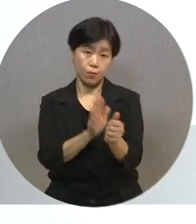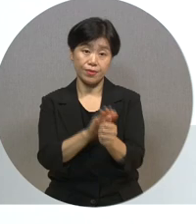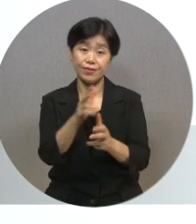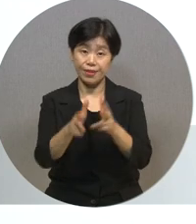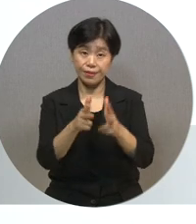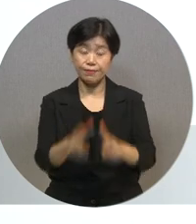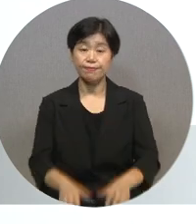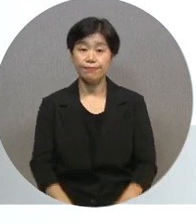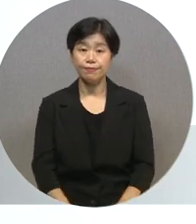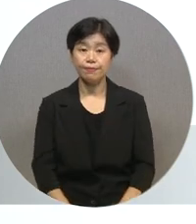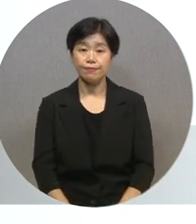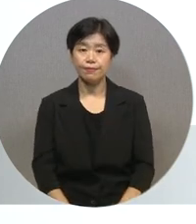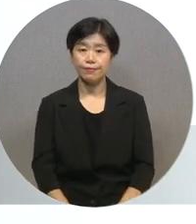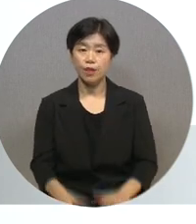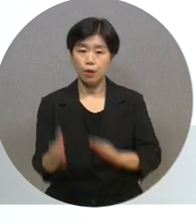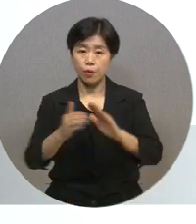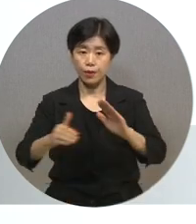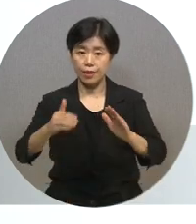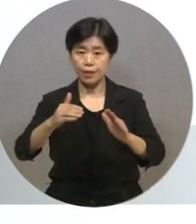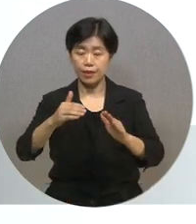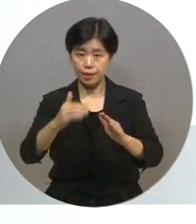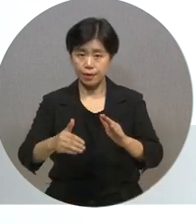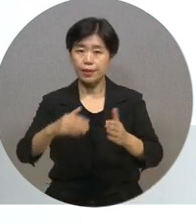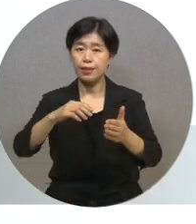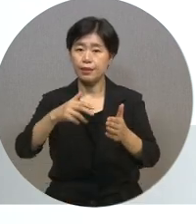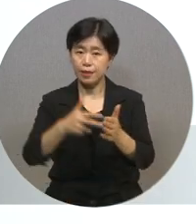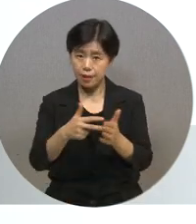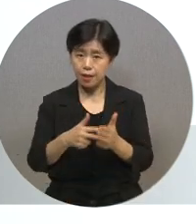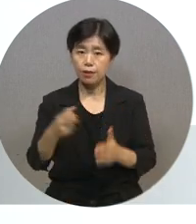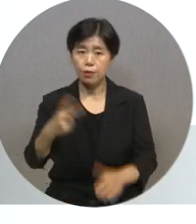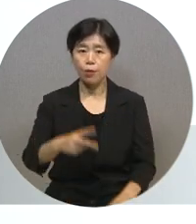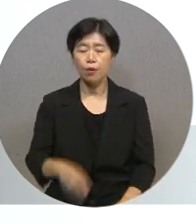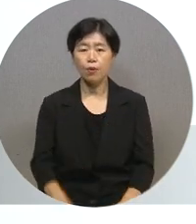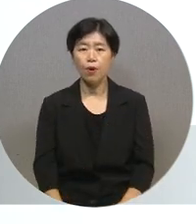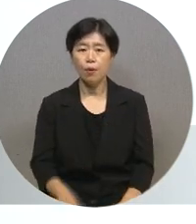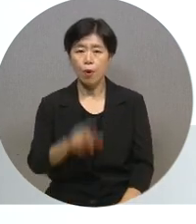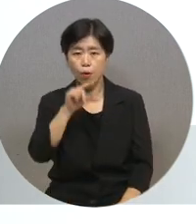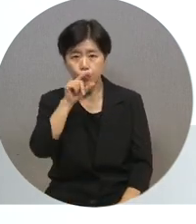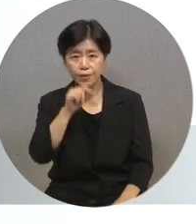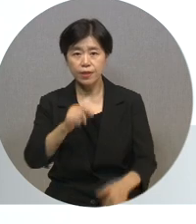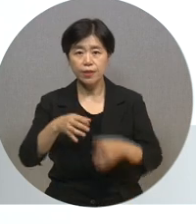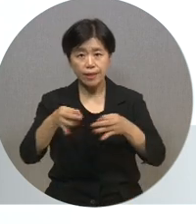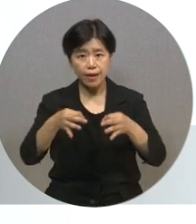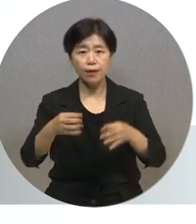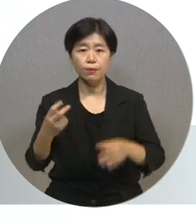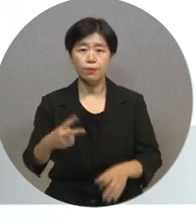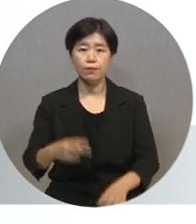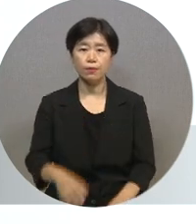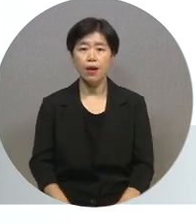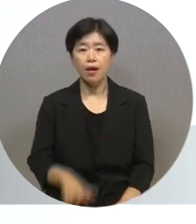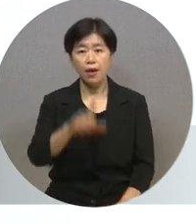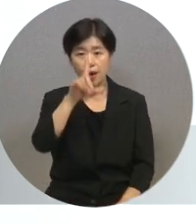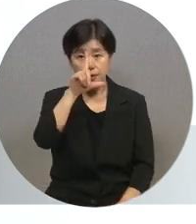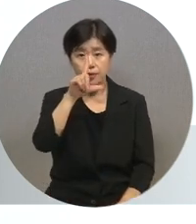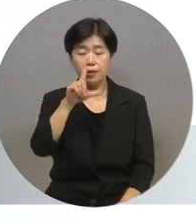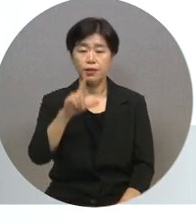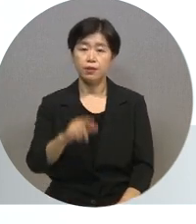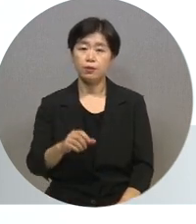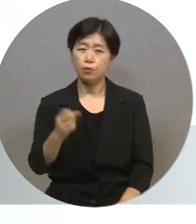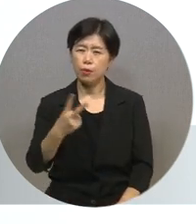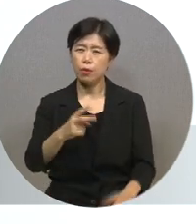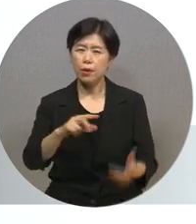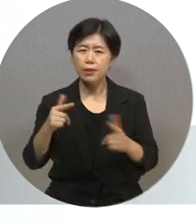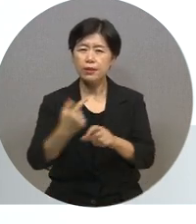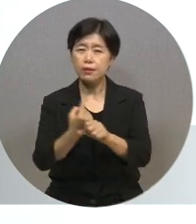사업입니다. 우체국 공익재단, 국민은행, 현대홈쇼핑, LG유플러스, SKCNC 등